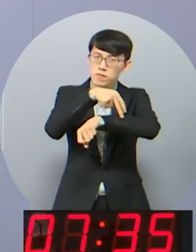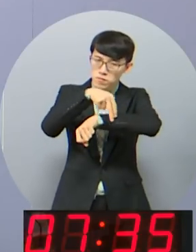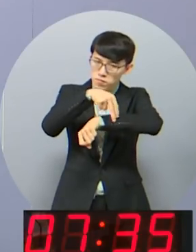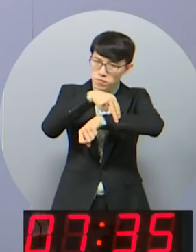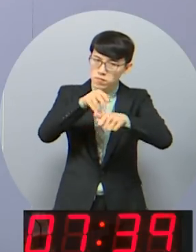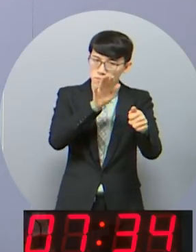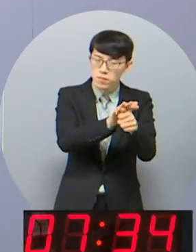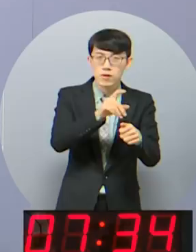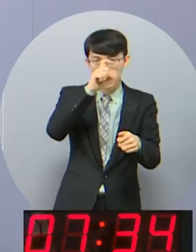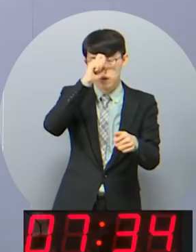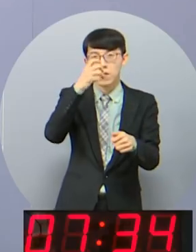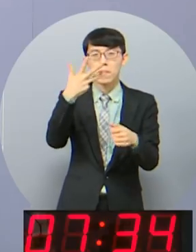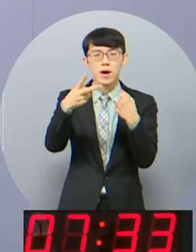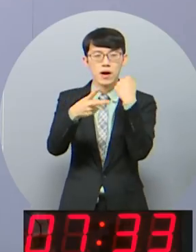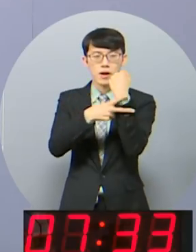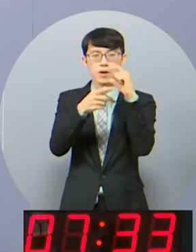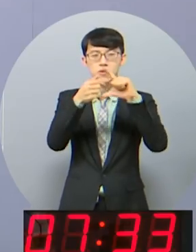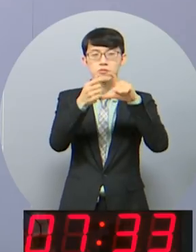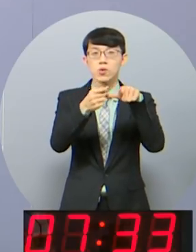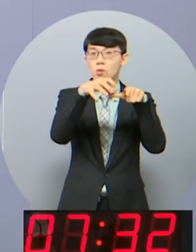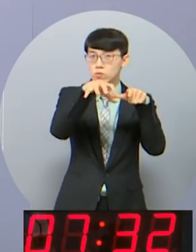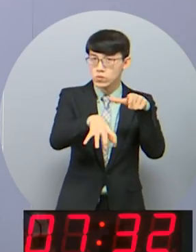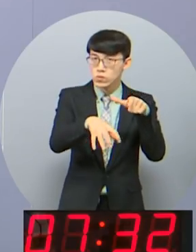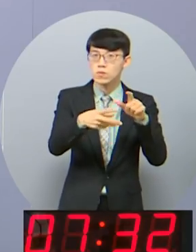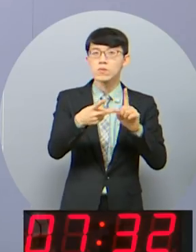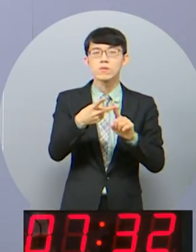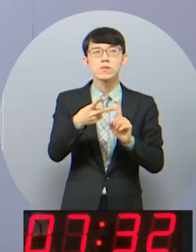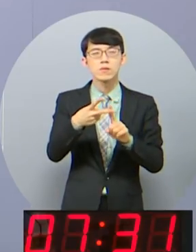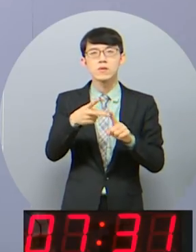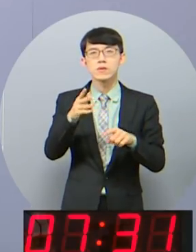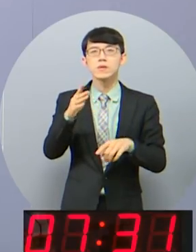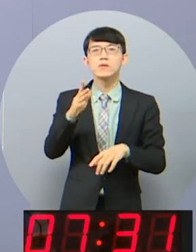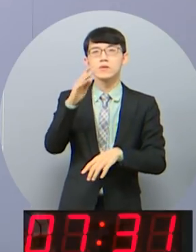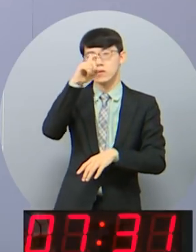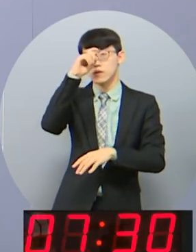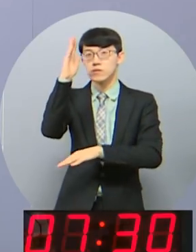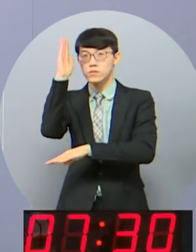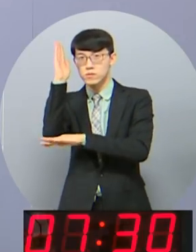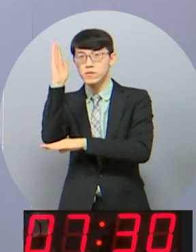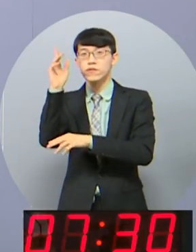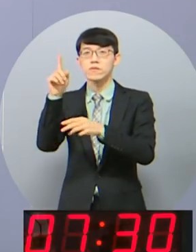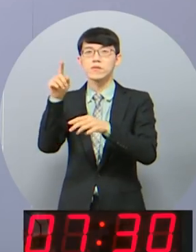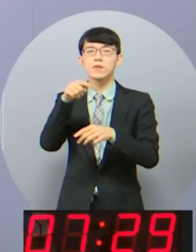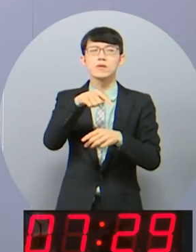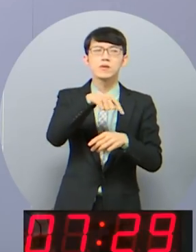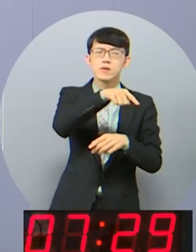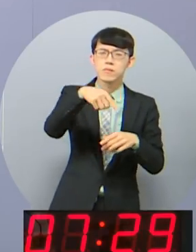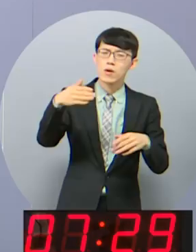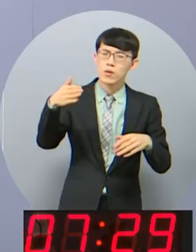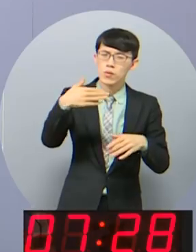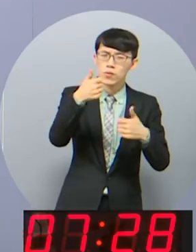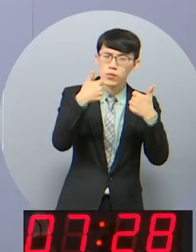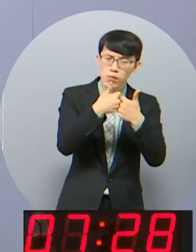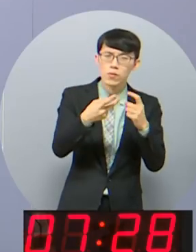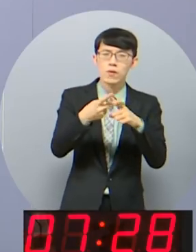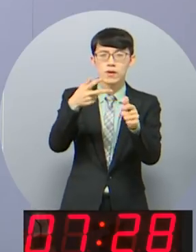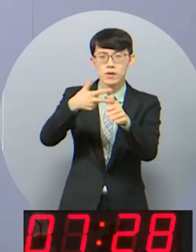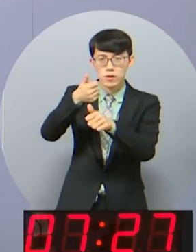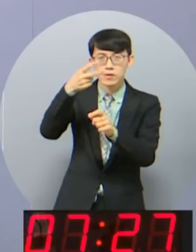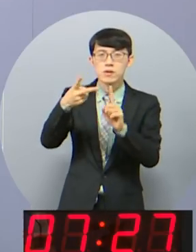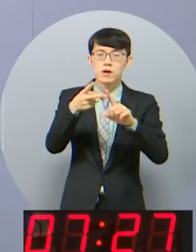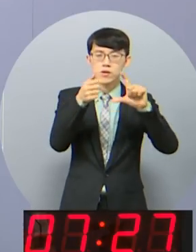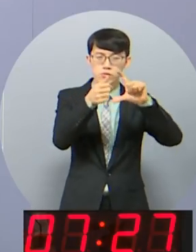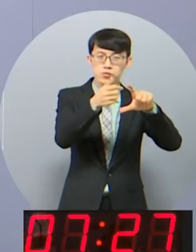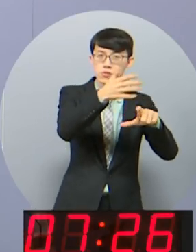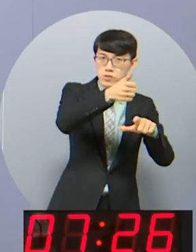所，甲咱所有地方，那么属性甲地方的这个议会理事长，甲咱所有的区长、里长